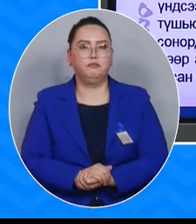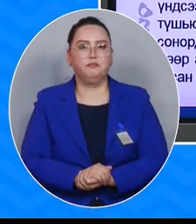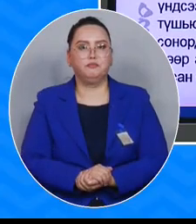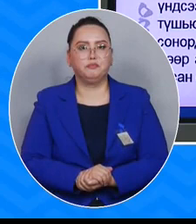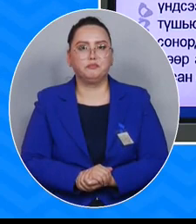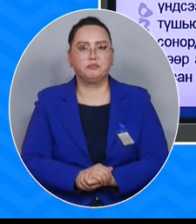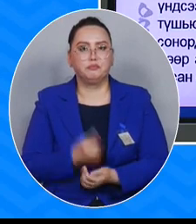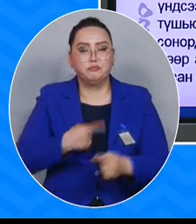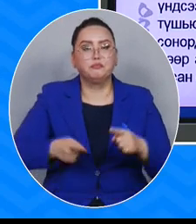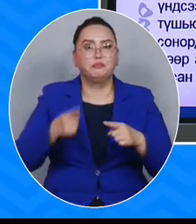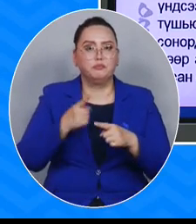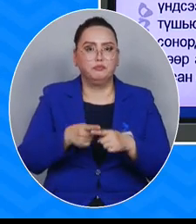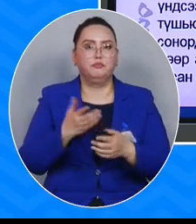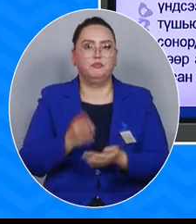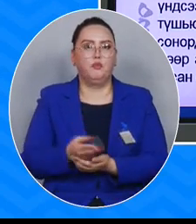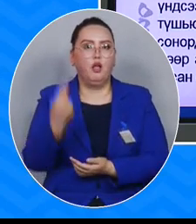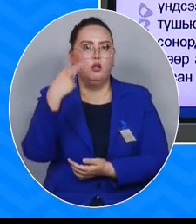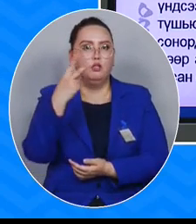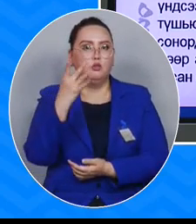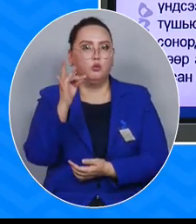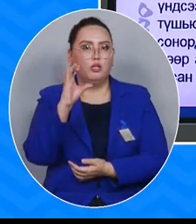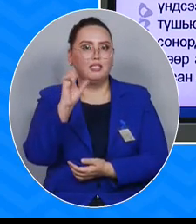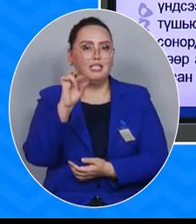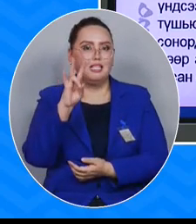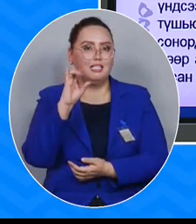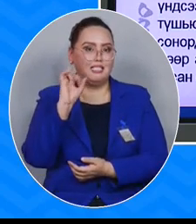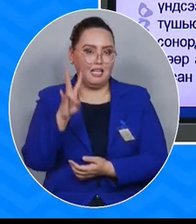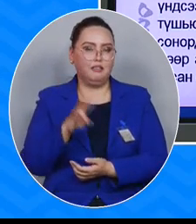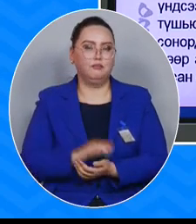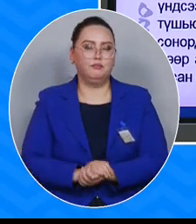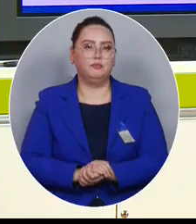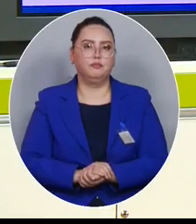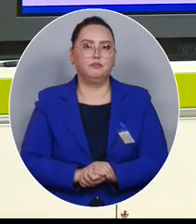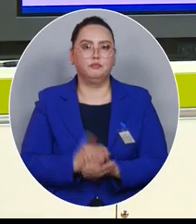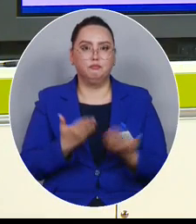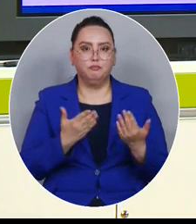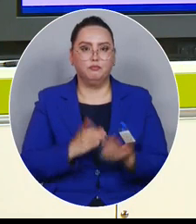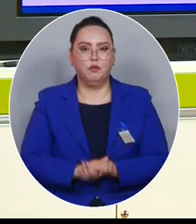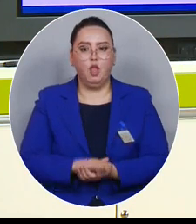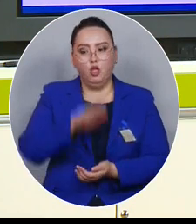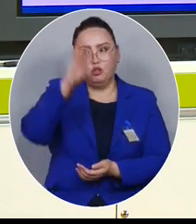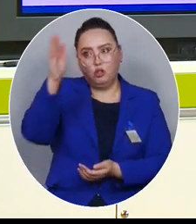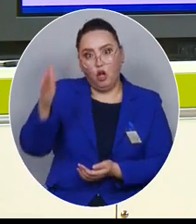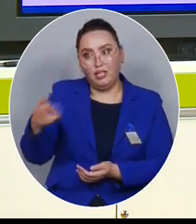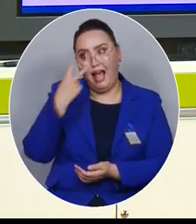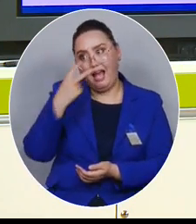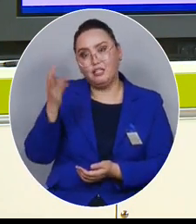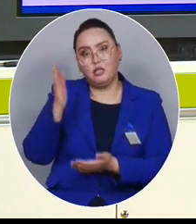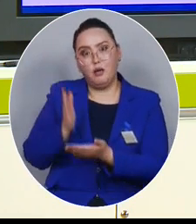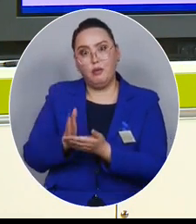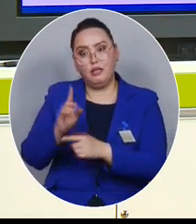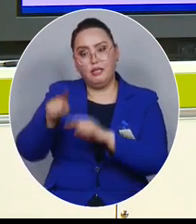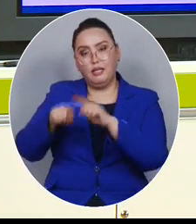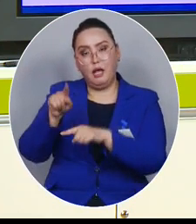энээс гадан тоочин дөрсээн эхэн дөрсэлсэн гэдээг шэнжээг басынэг тодорохоод улхооад, тулгэдэээ харгатажгаа байдл яг ямар байдлэдай байхэг тулгэд